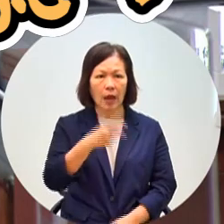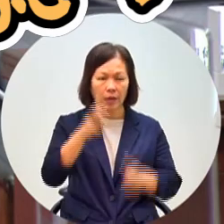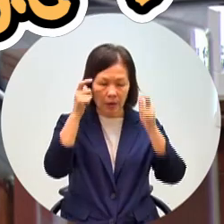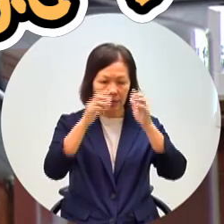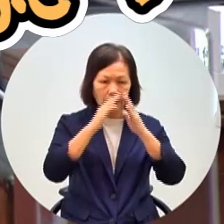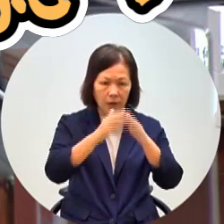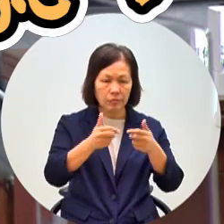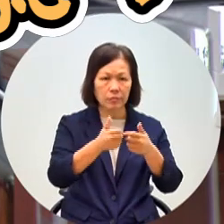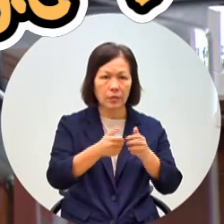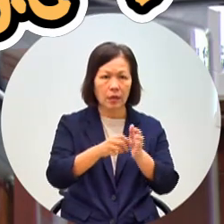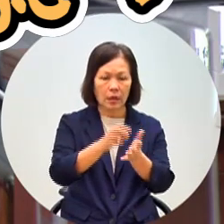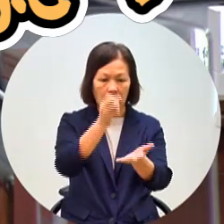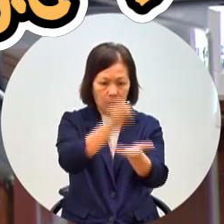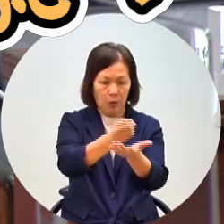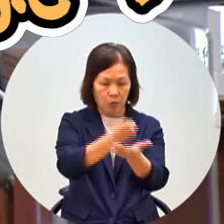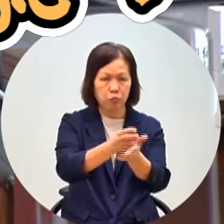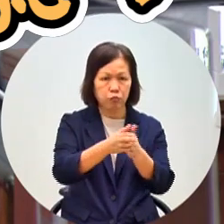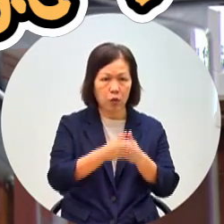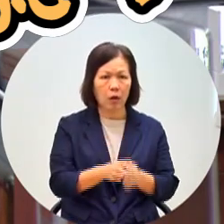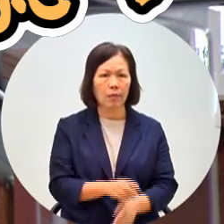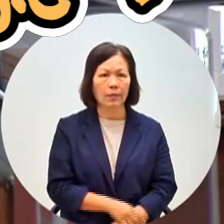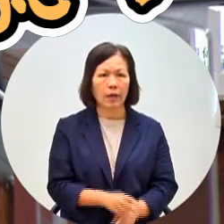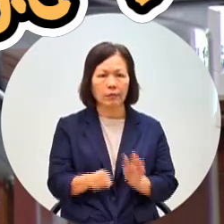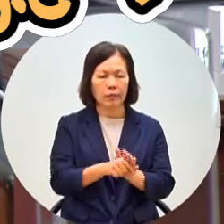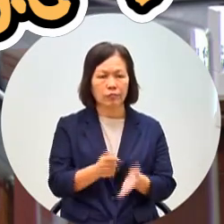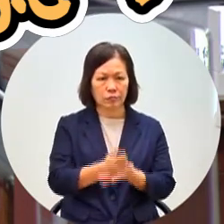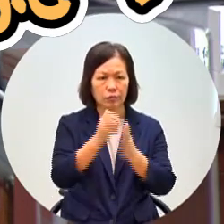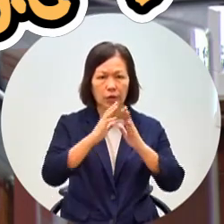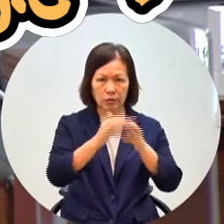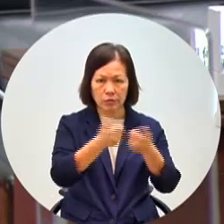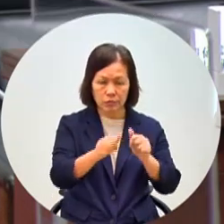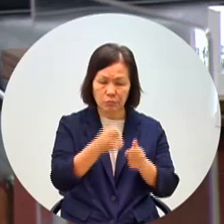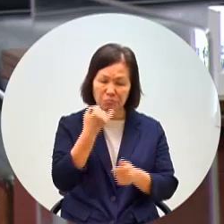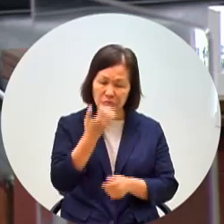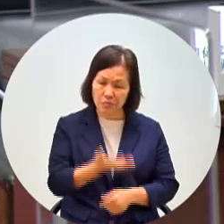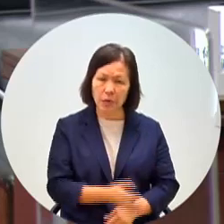义尊重一下议员好吗？